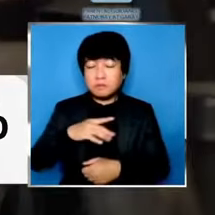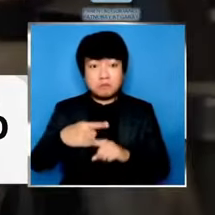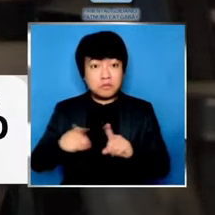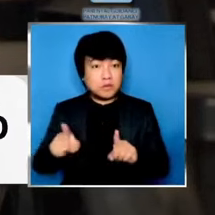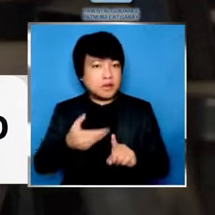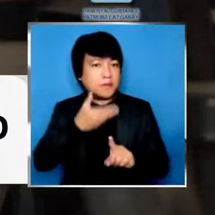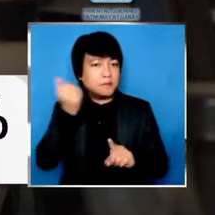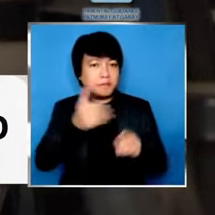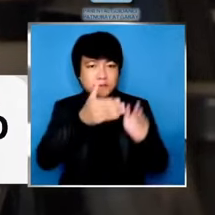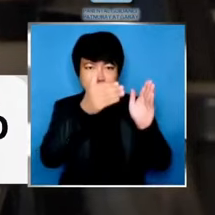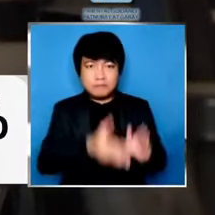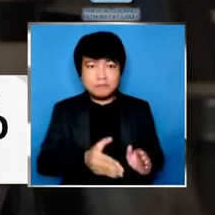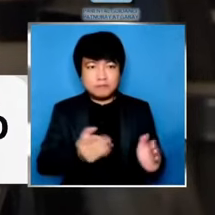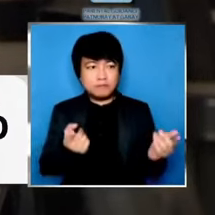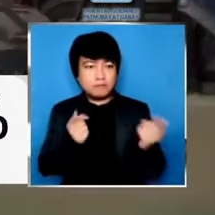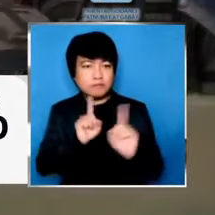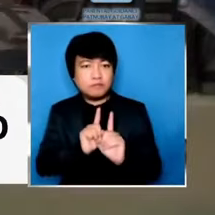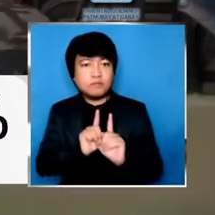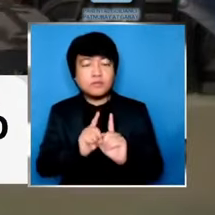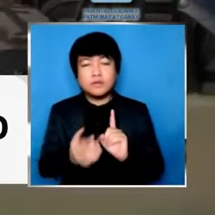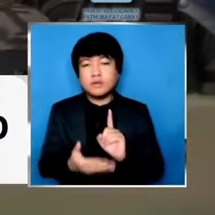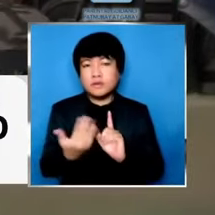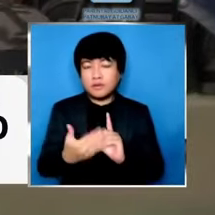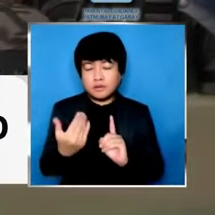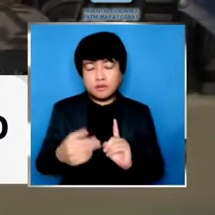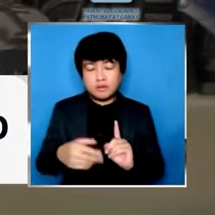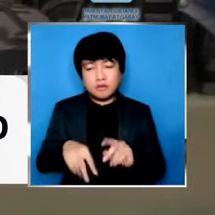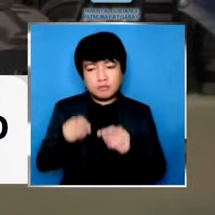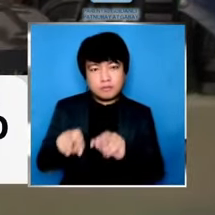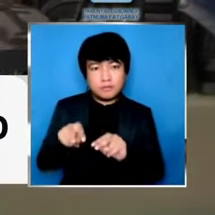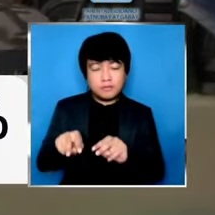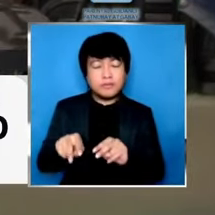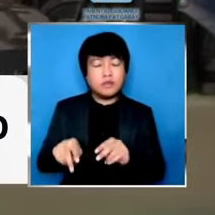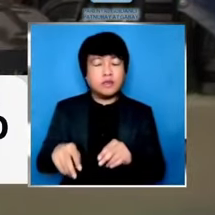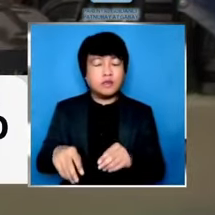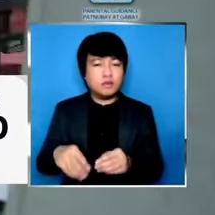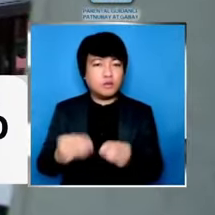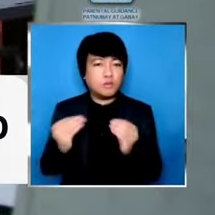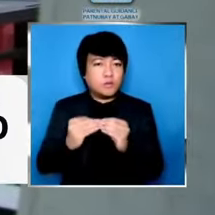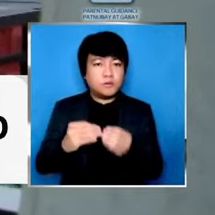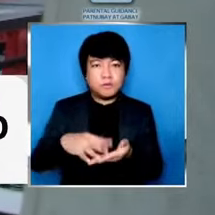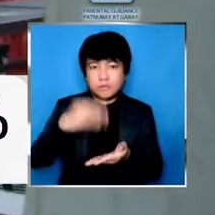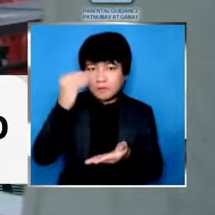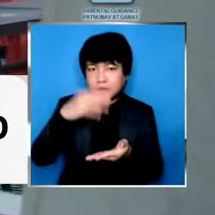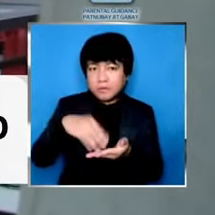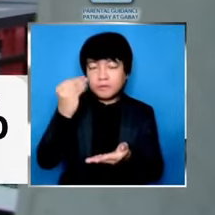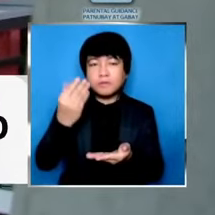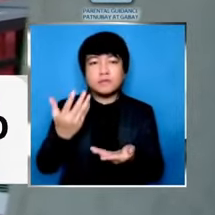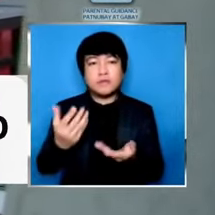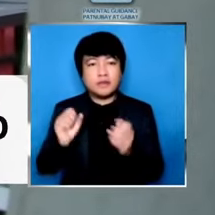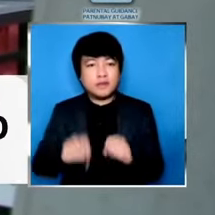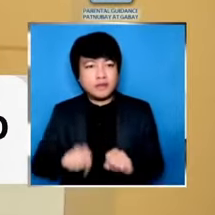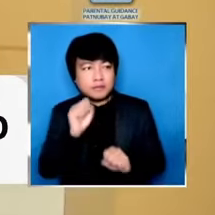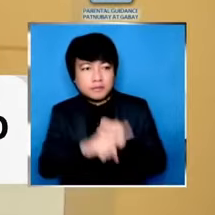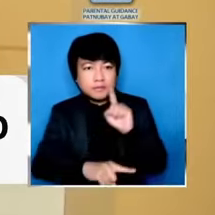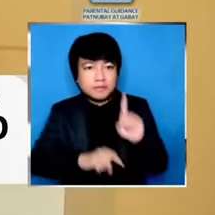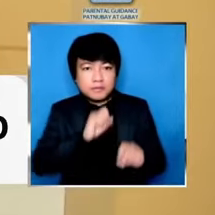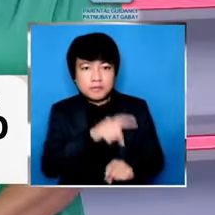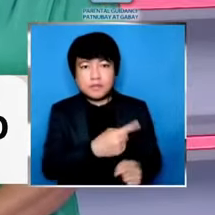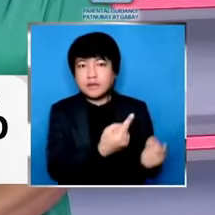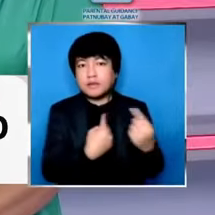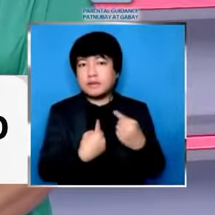kanyang interaction, di ba? Ano yan di ba? Parang kahit pa paano, iba yung nakakapagtanong ka, nasasagot ka doon. At